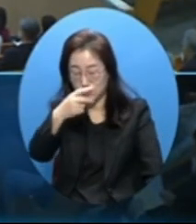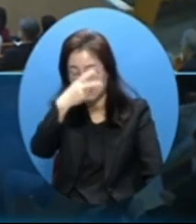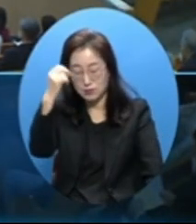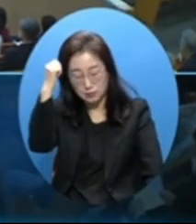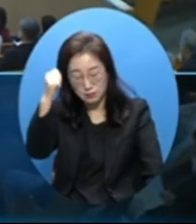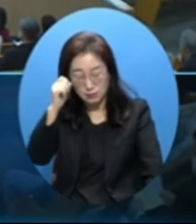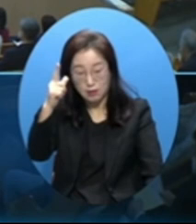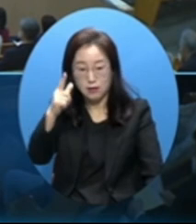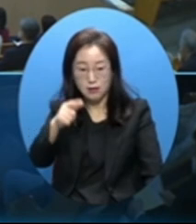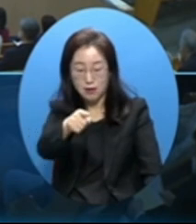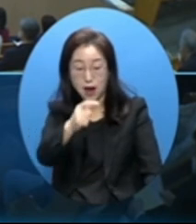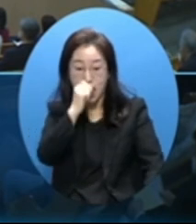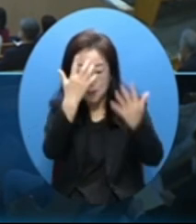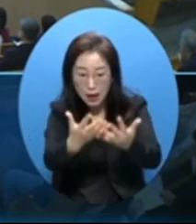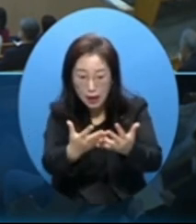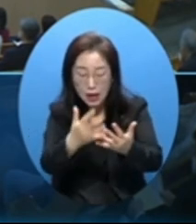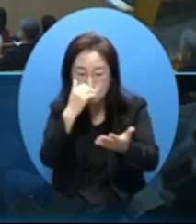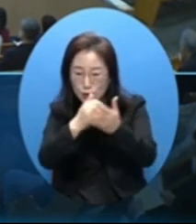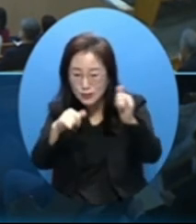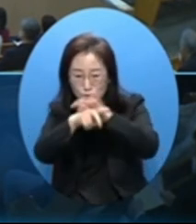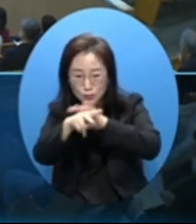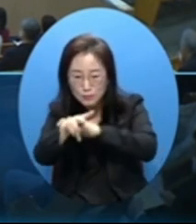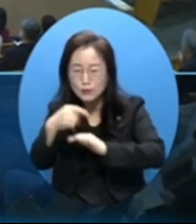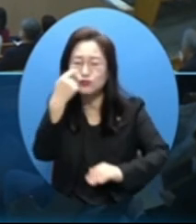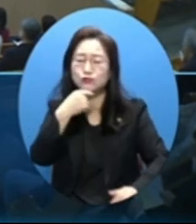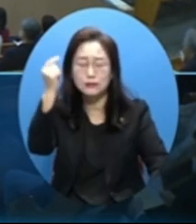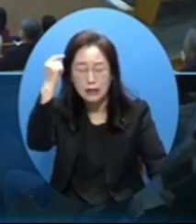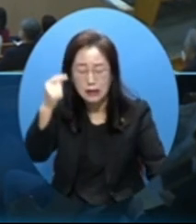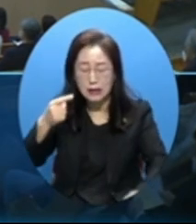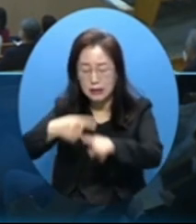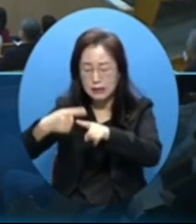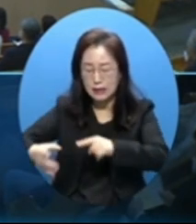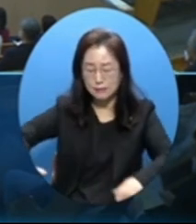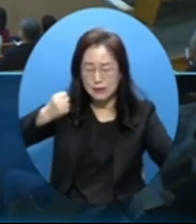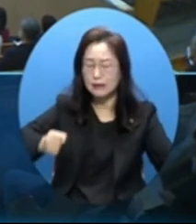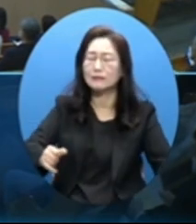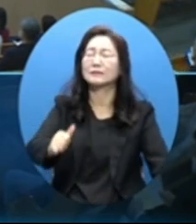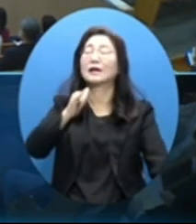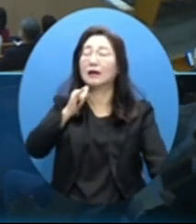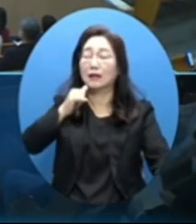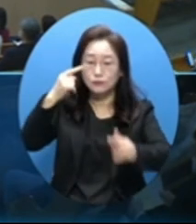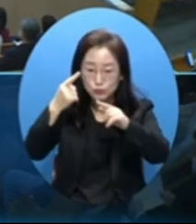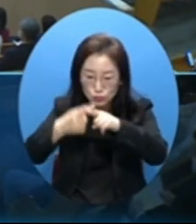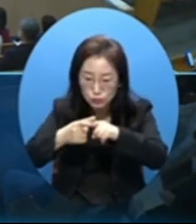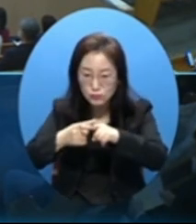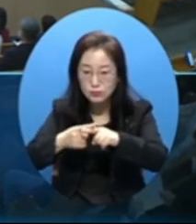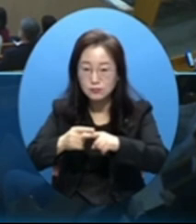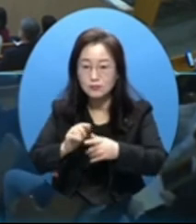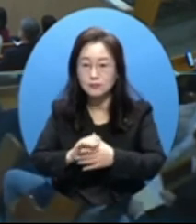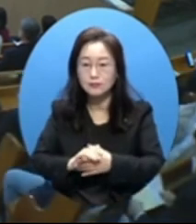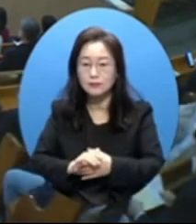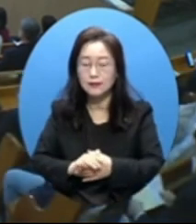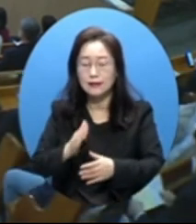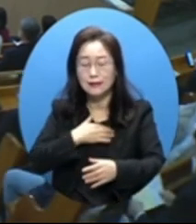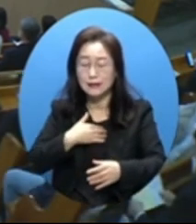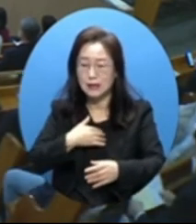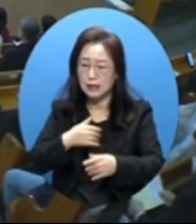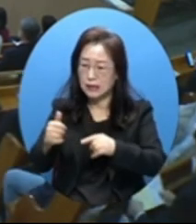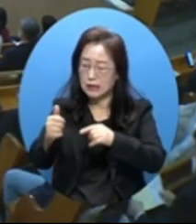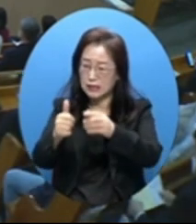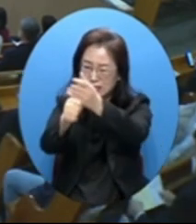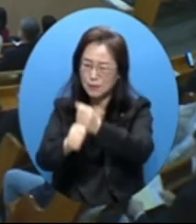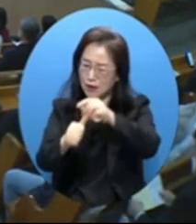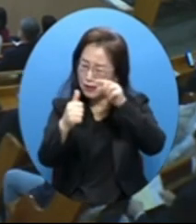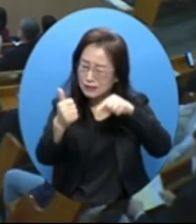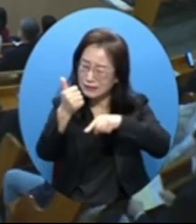옥문들이 열린 것을 보고 죄들이 도망한 줄 생각하고 칼을 빼어 자기를 하거늘 어차피 책임지고 나가서 내가 죽을 것인데